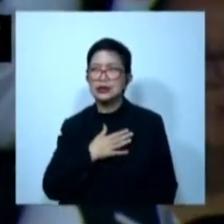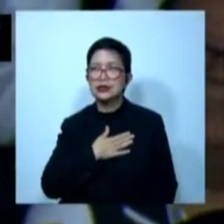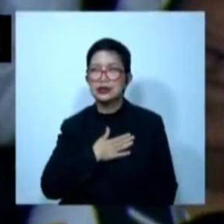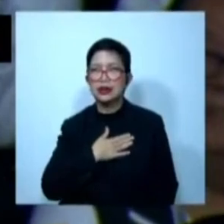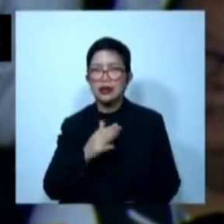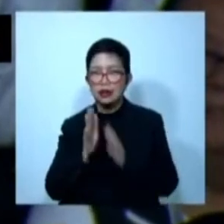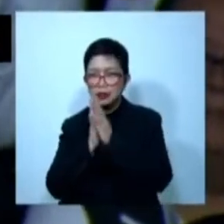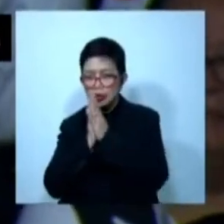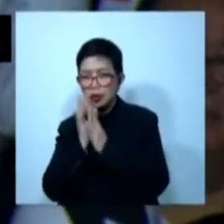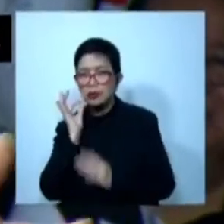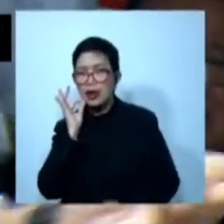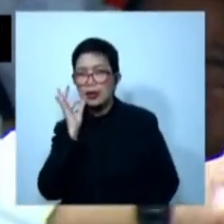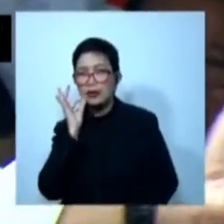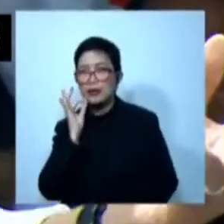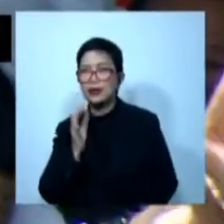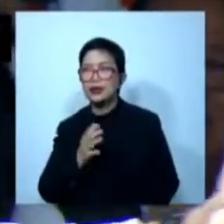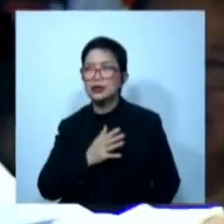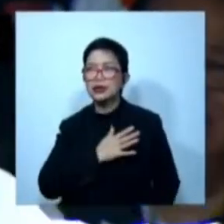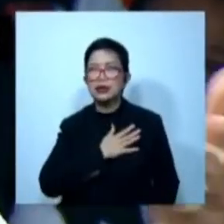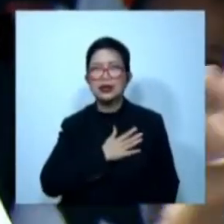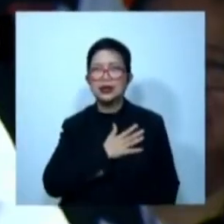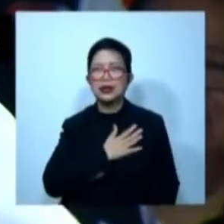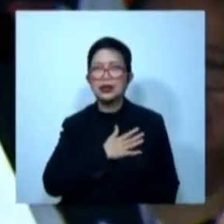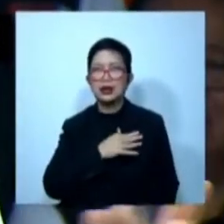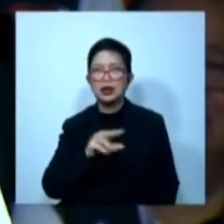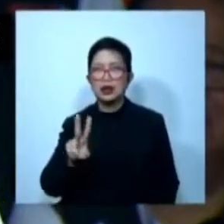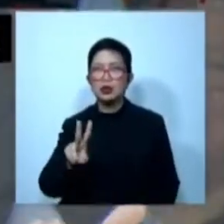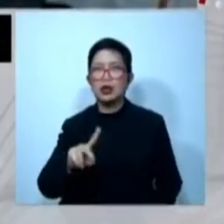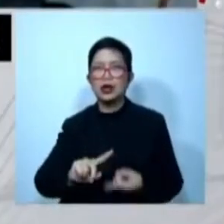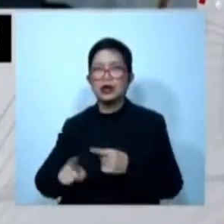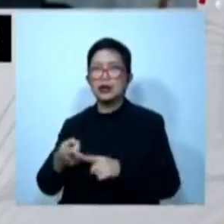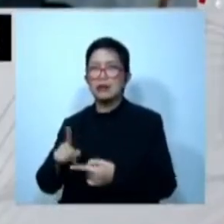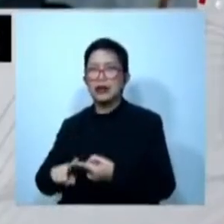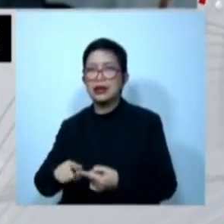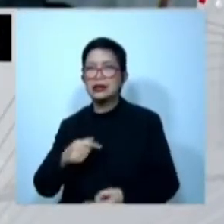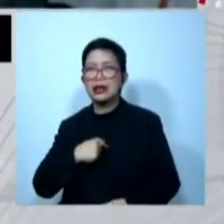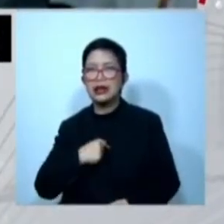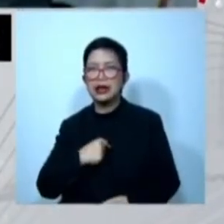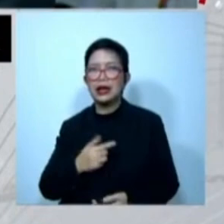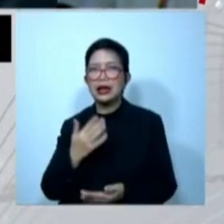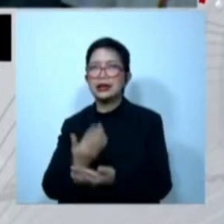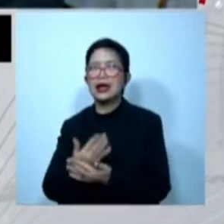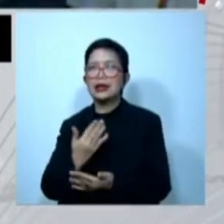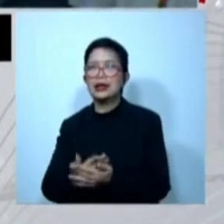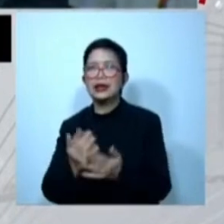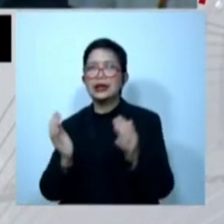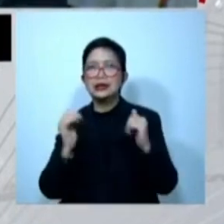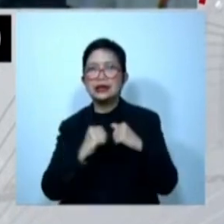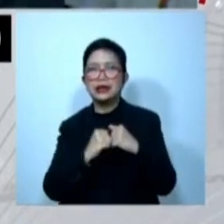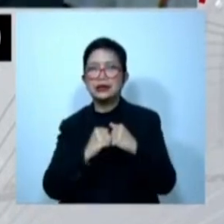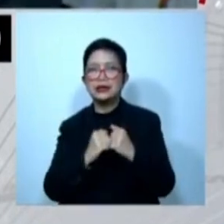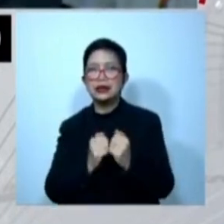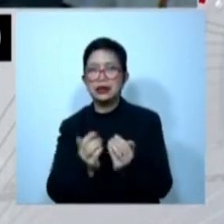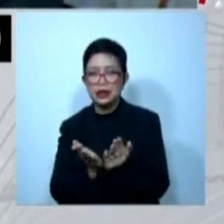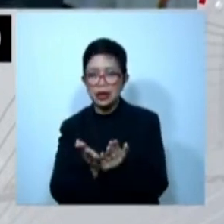Mohon maaf, saya tidak enak karena dua kawan saya sedang nagih janji dan membuka buku